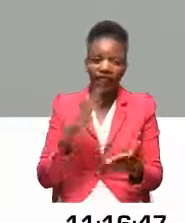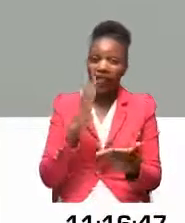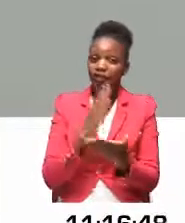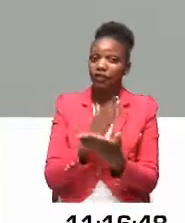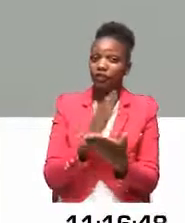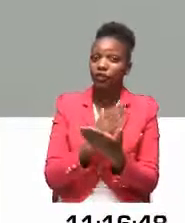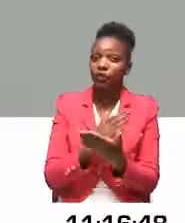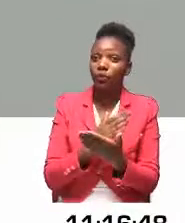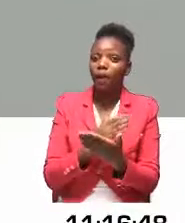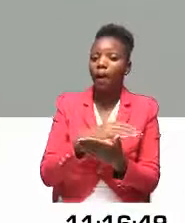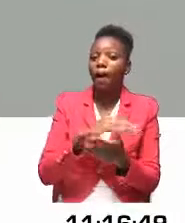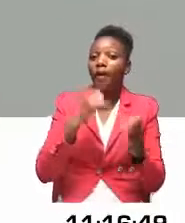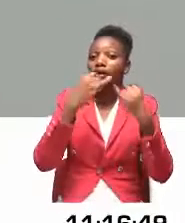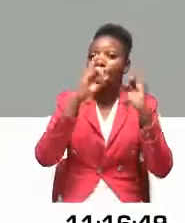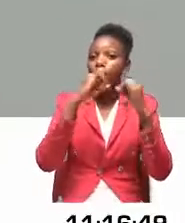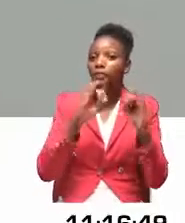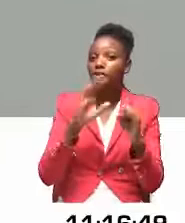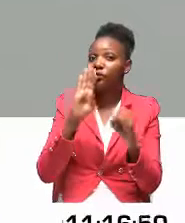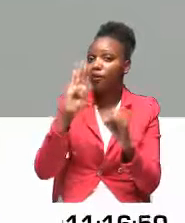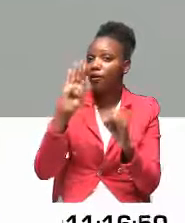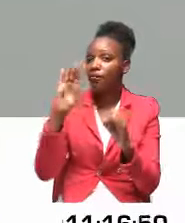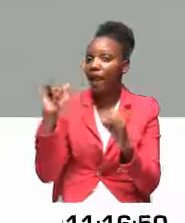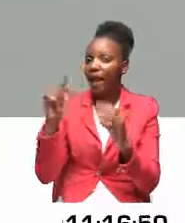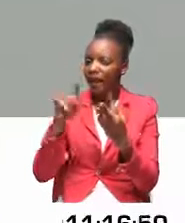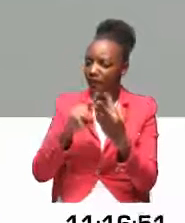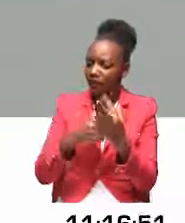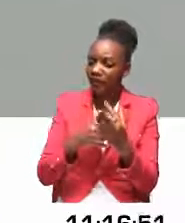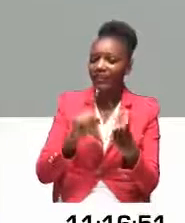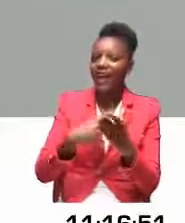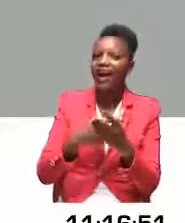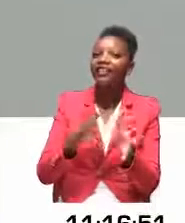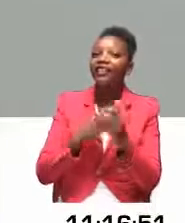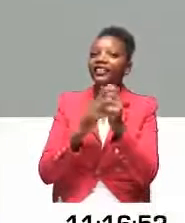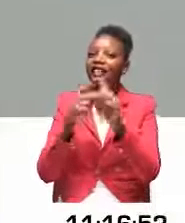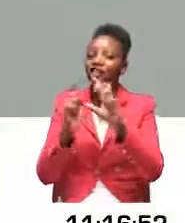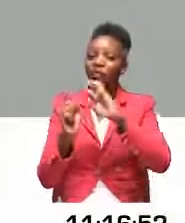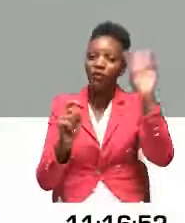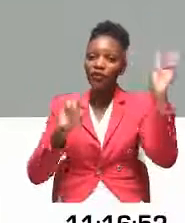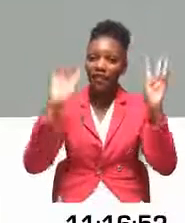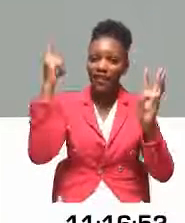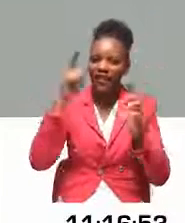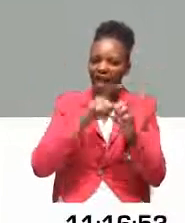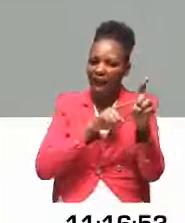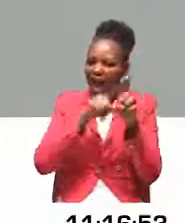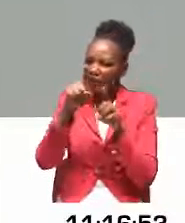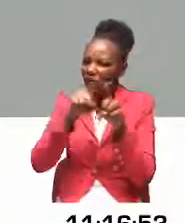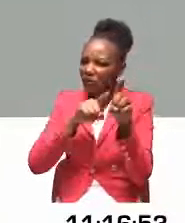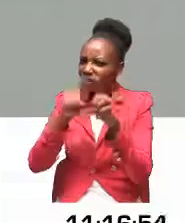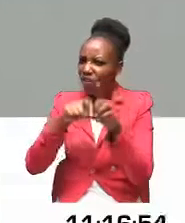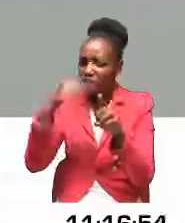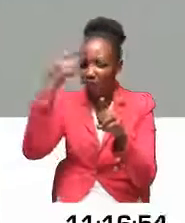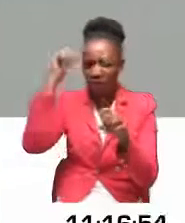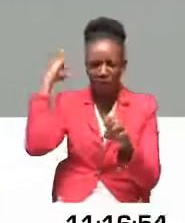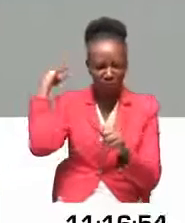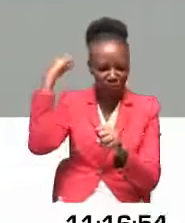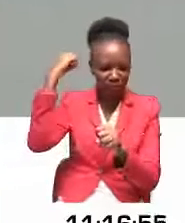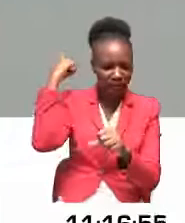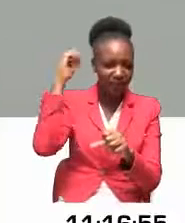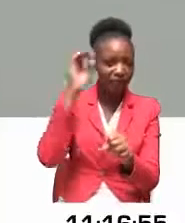utekelezaji wa ripoti mapatano kimechacha viongozi wa magharibi ya nchi wakinyosheana kidole Cha lawama huku siasa Za ubabe